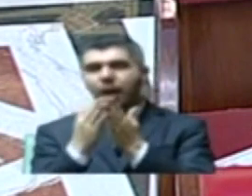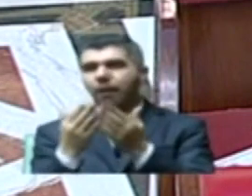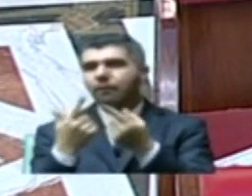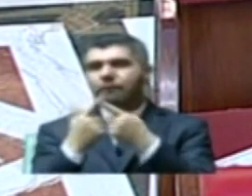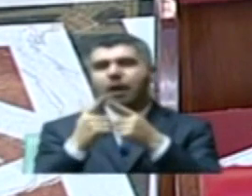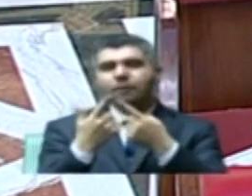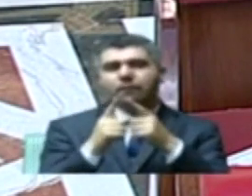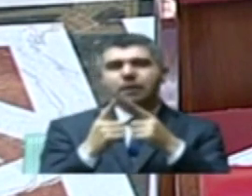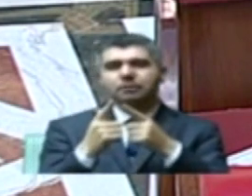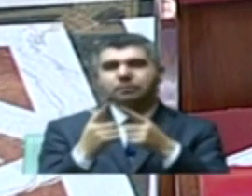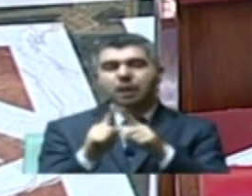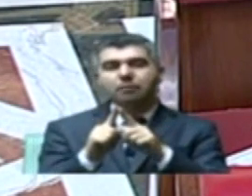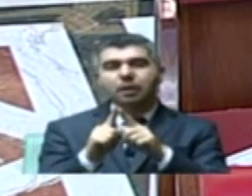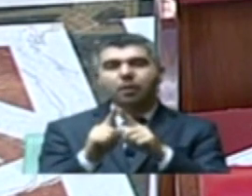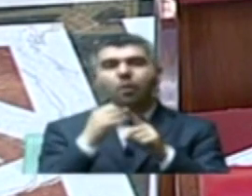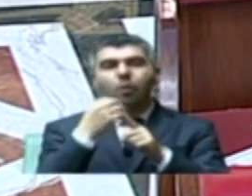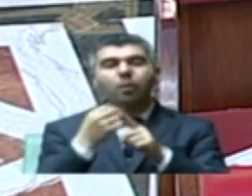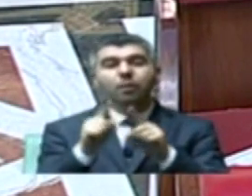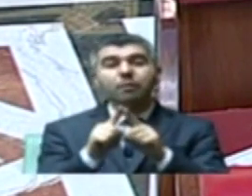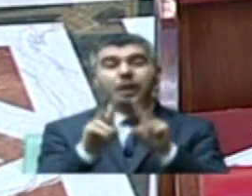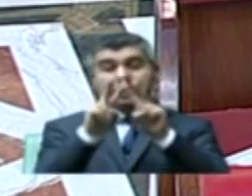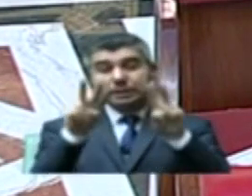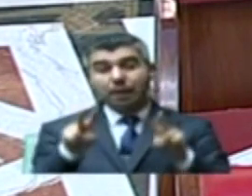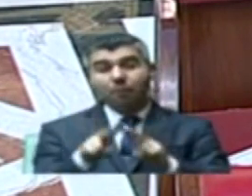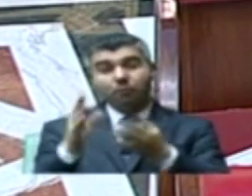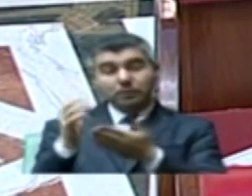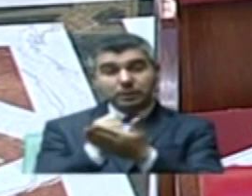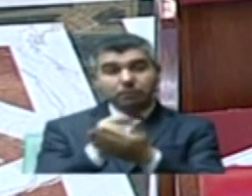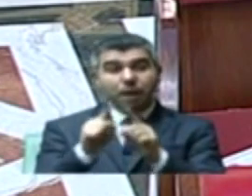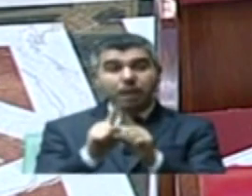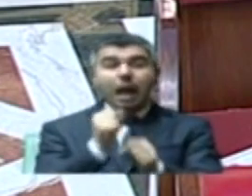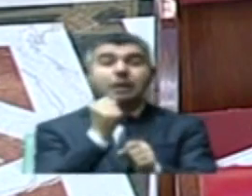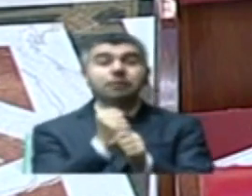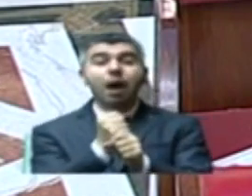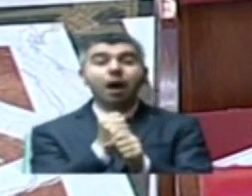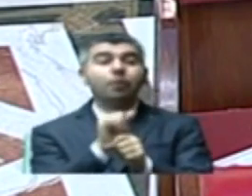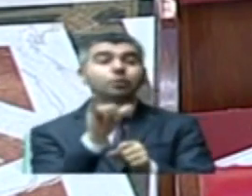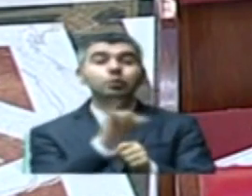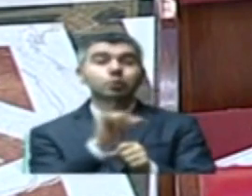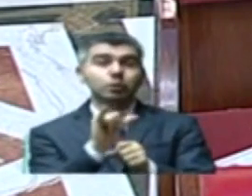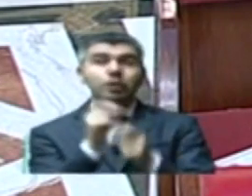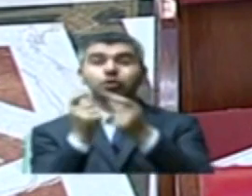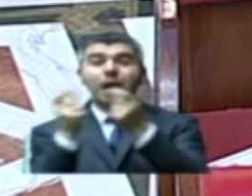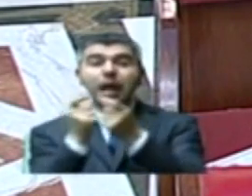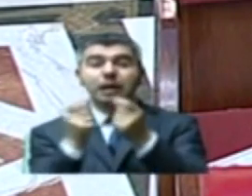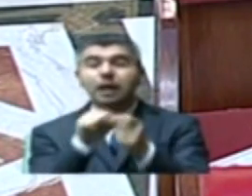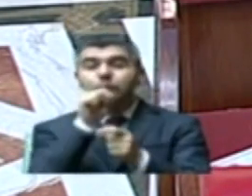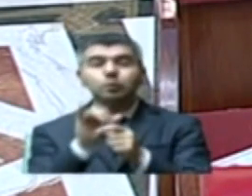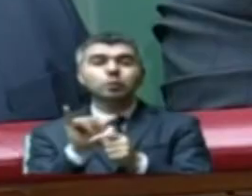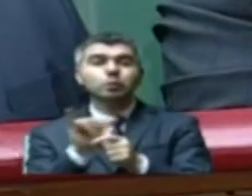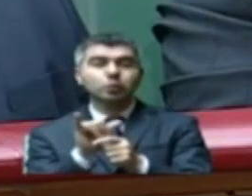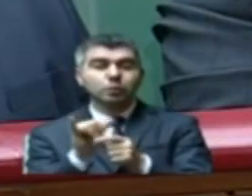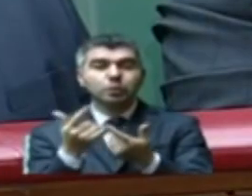فيها الإجازات الممهننة المرتبطة بسوق الشغل، مازال ضعيفة حد الساعة، احنا في حدود حوالي